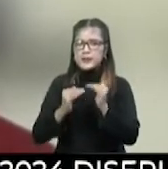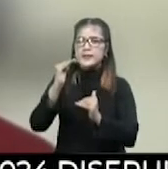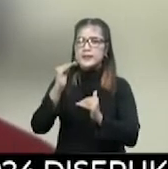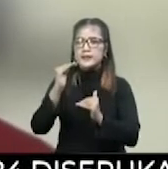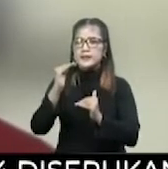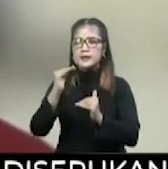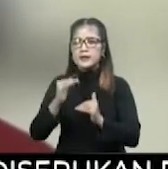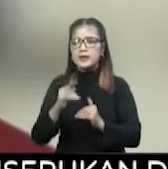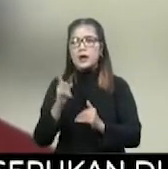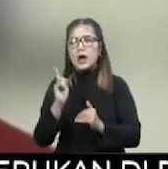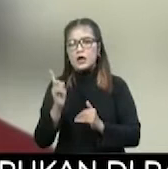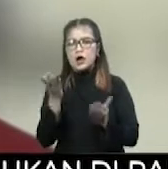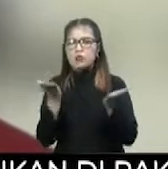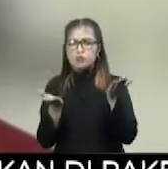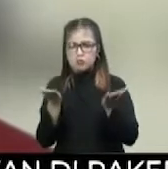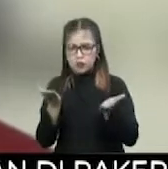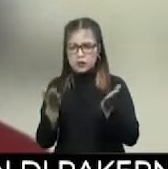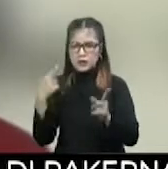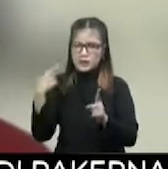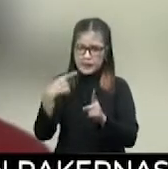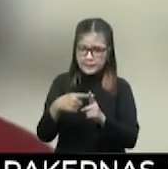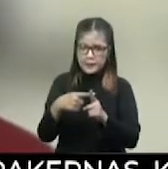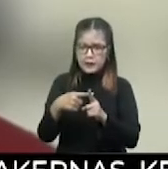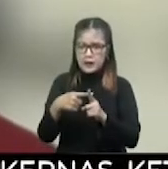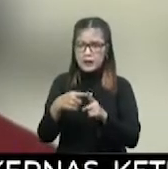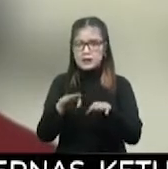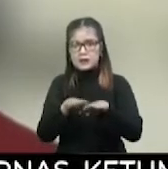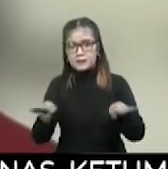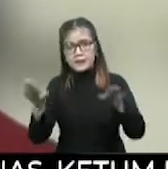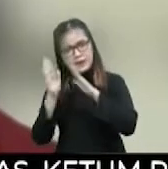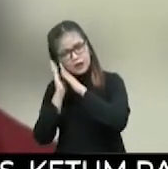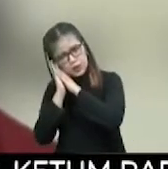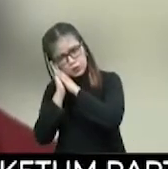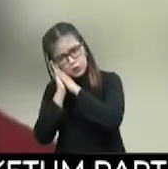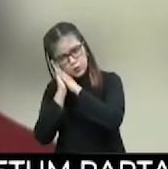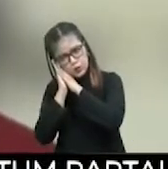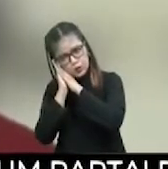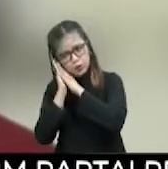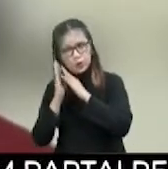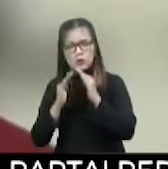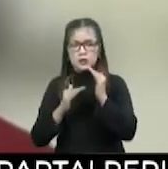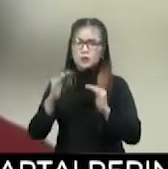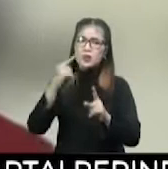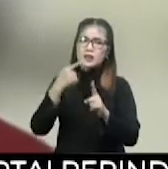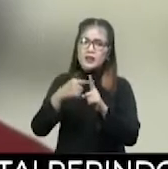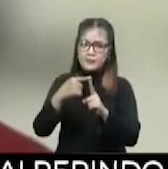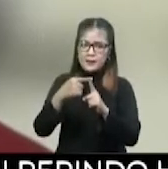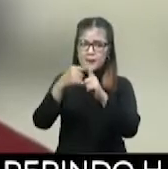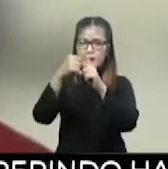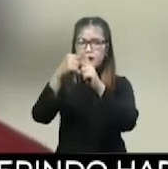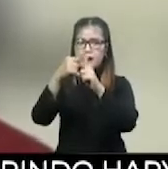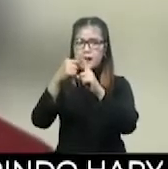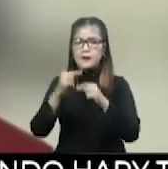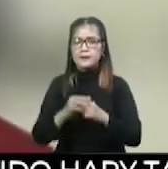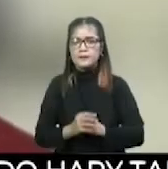ada kemungkinan kami akan menambah terus tempat tidur, kapasitas tempat tidur rumah sakit. Waktu di awal-awal